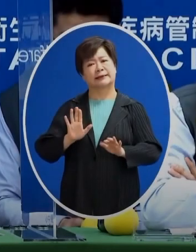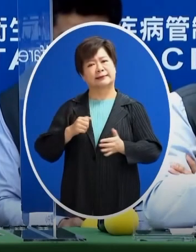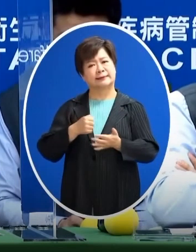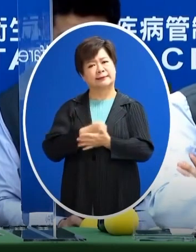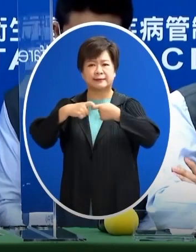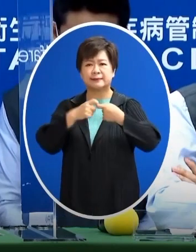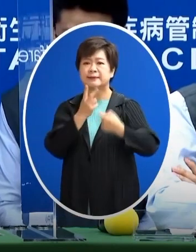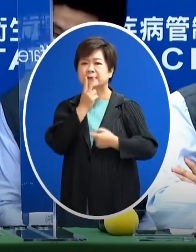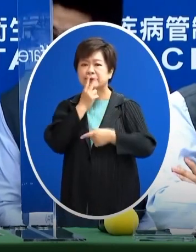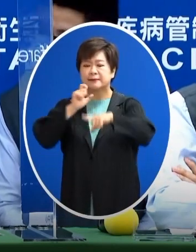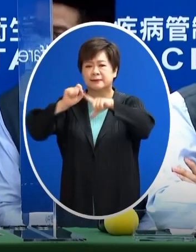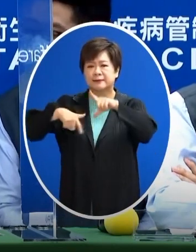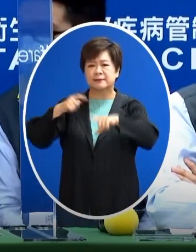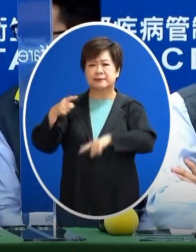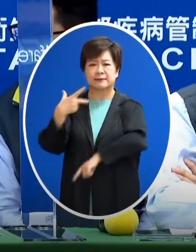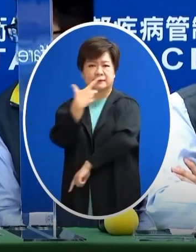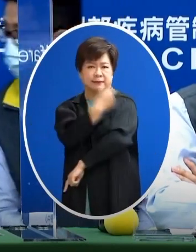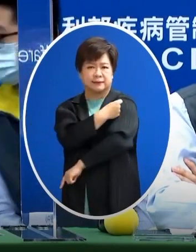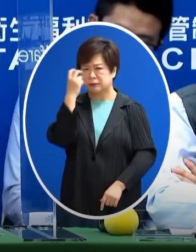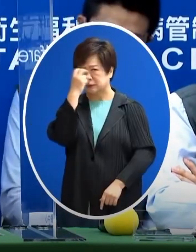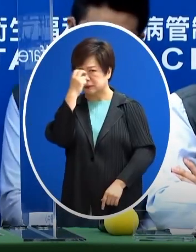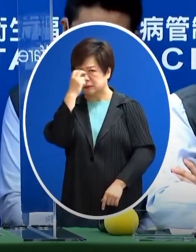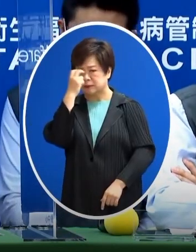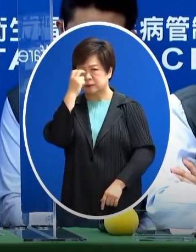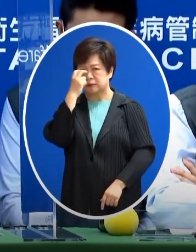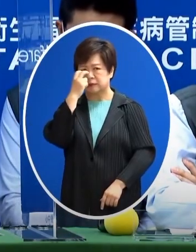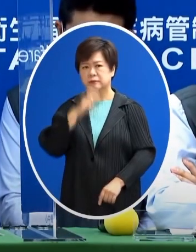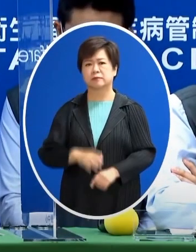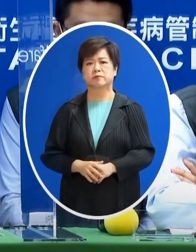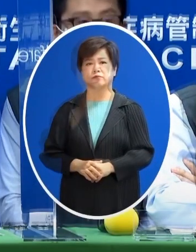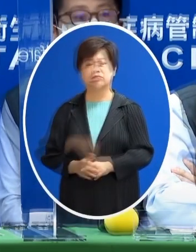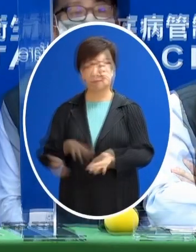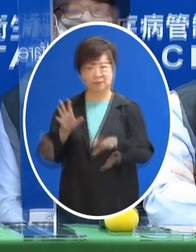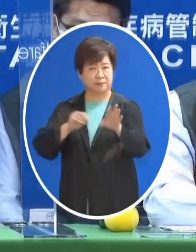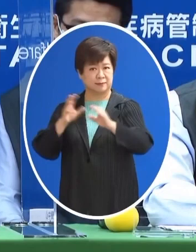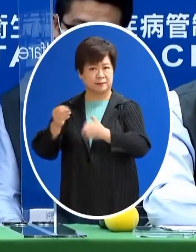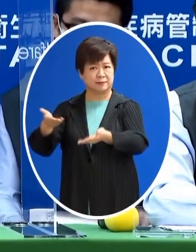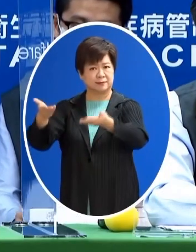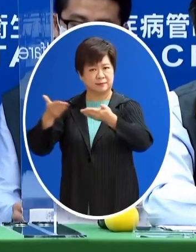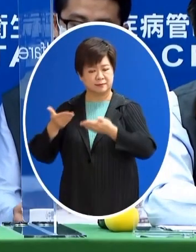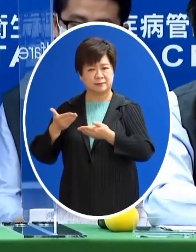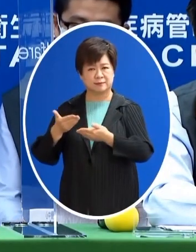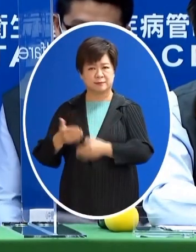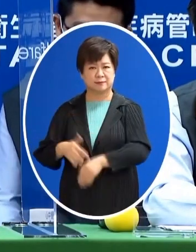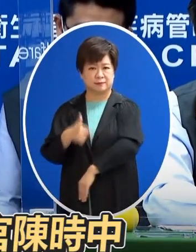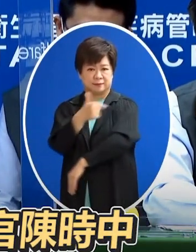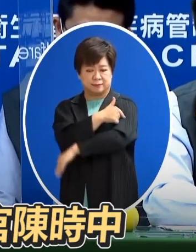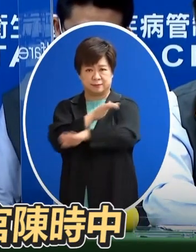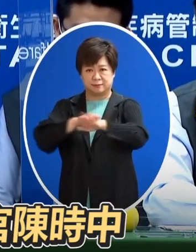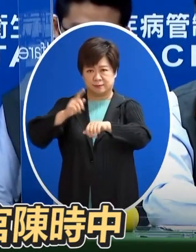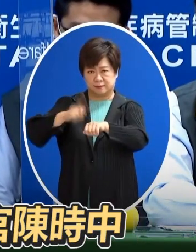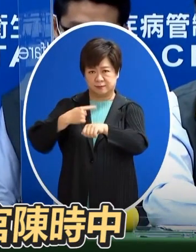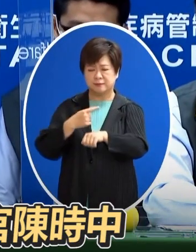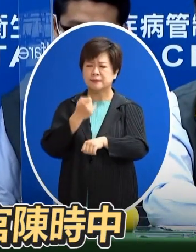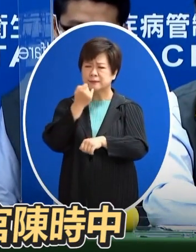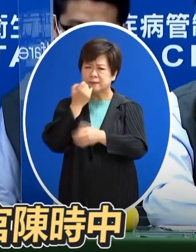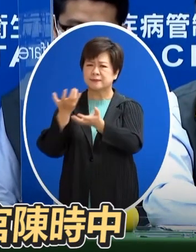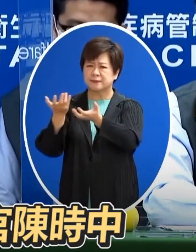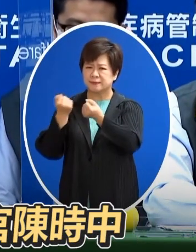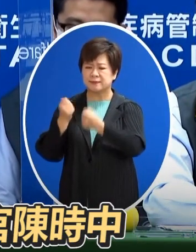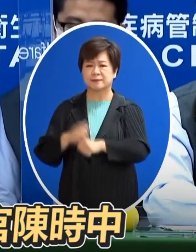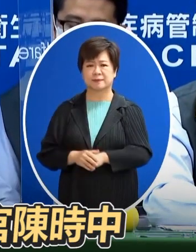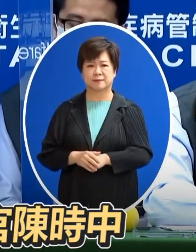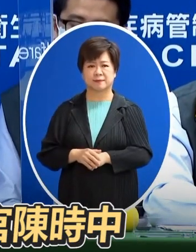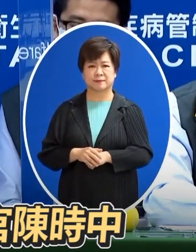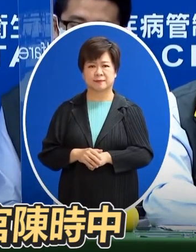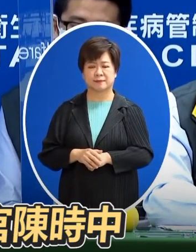啊，很遗憾的啊，连亚疫苗的 EUA 啊，昨天的审查的结果是没有通过。疫苗安全性可接受，据